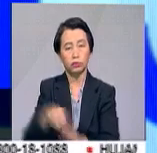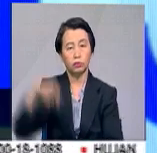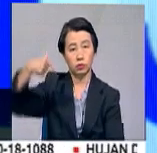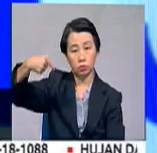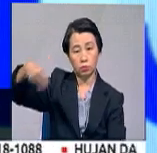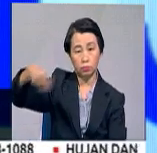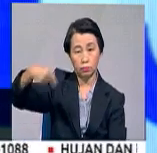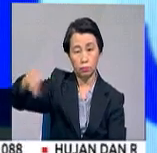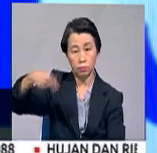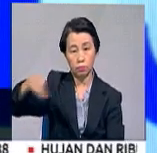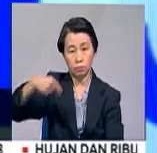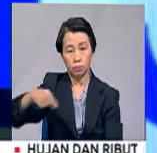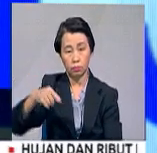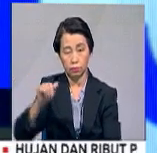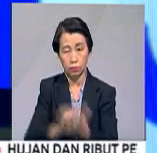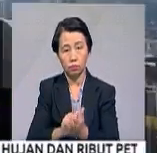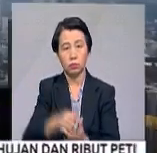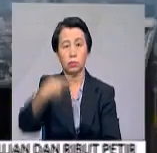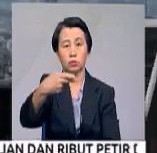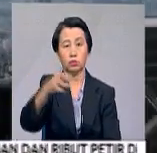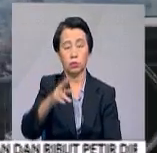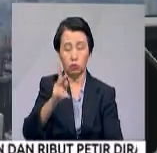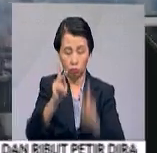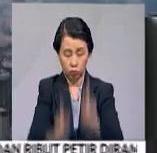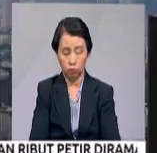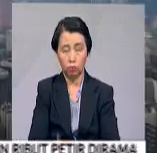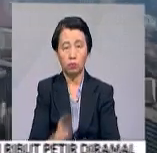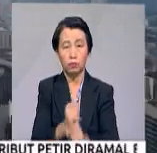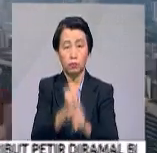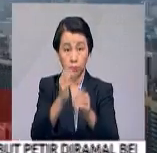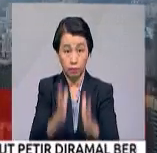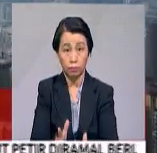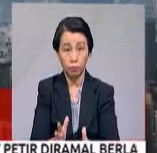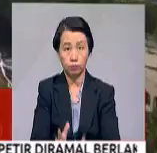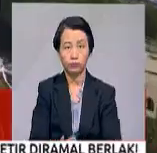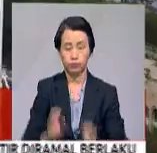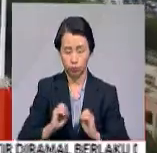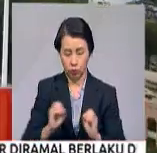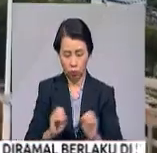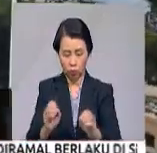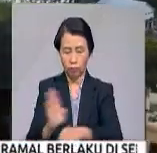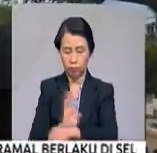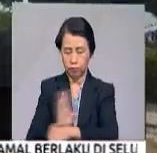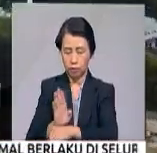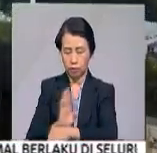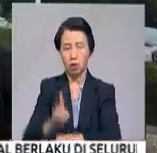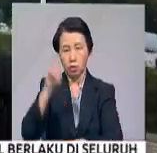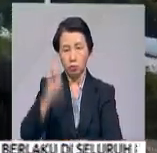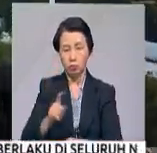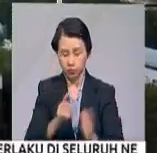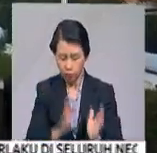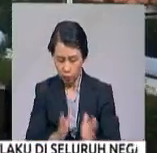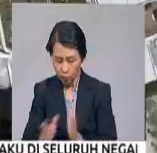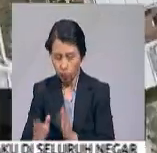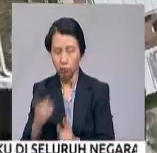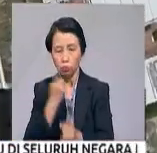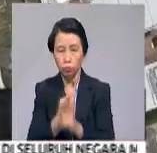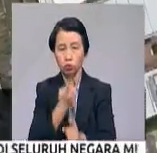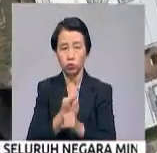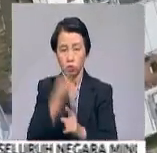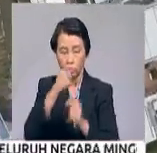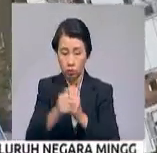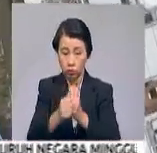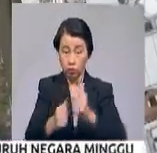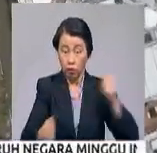quality of our human resources. Tambah beliau, operasi perniagaan juga harus dirancang dengan baik bagi